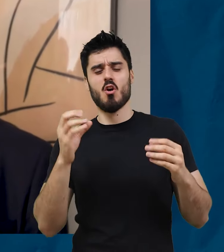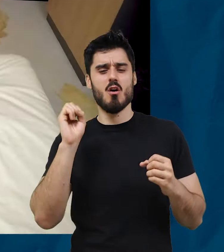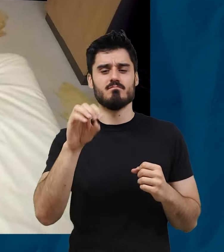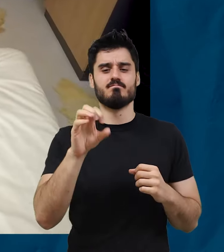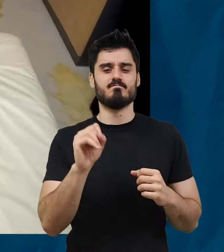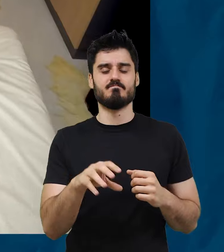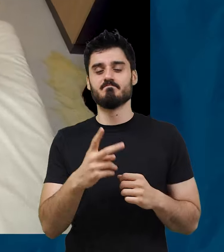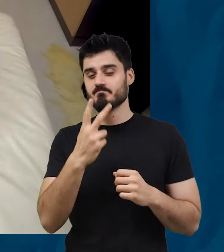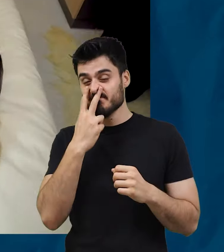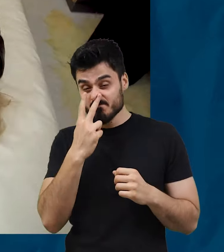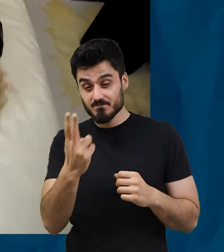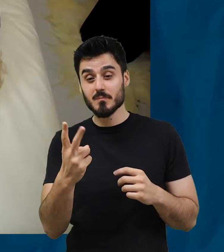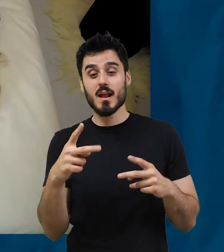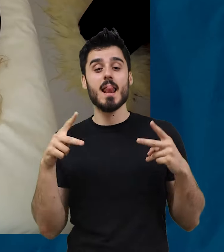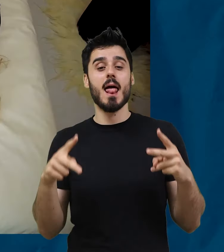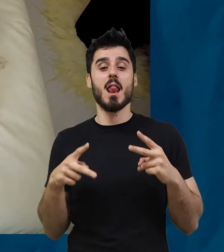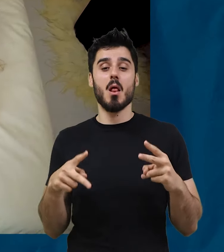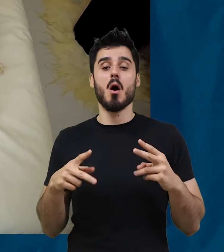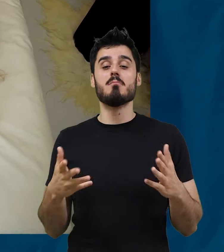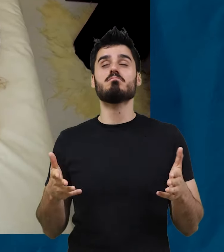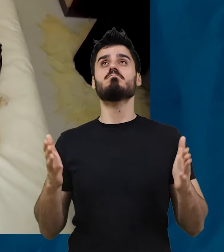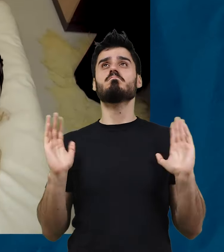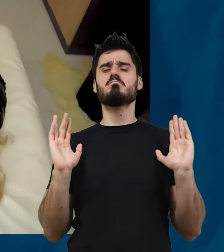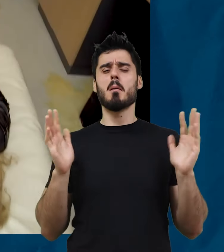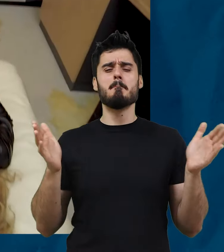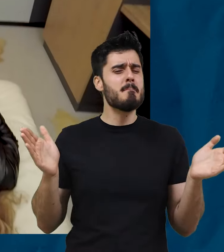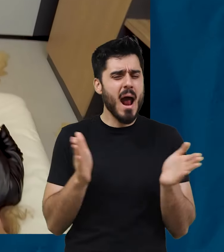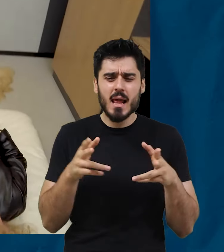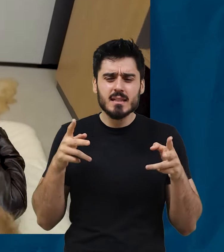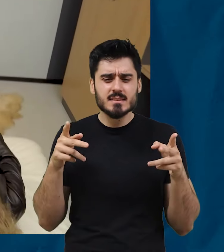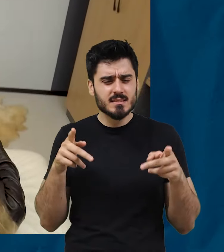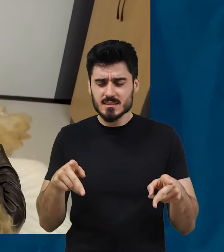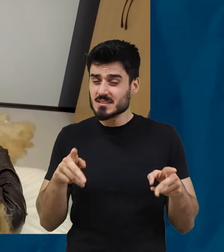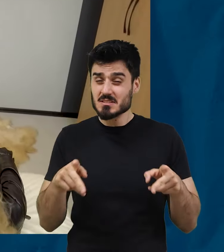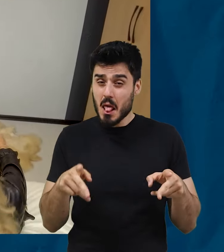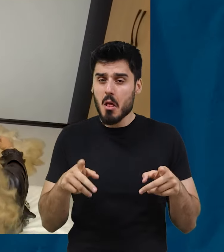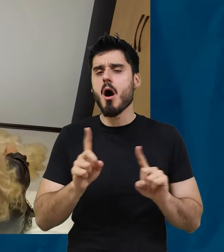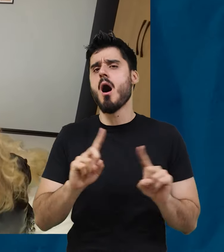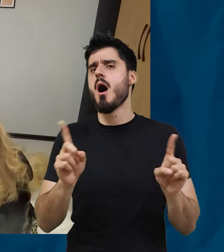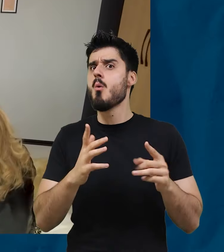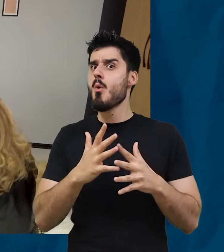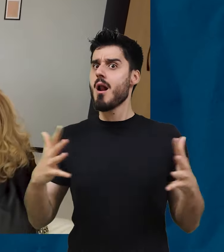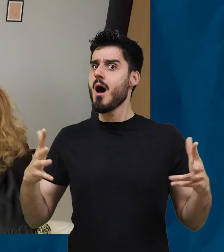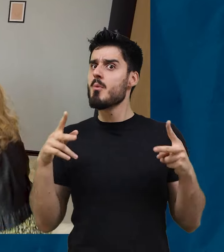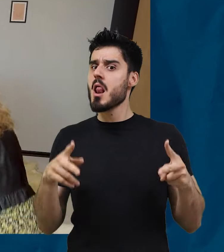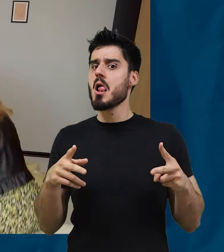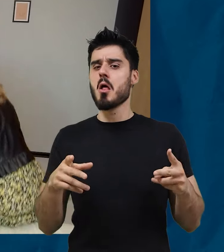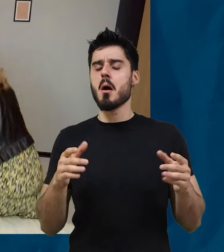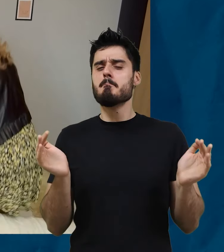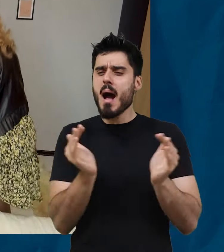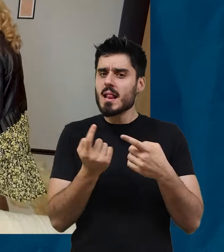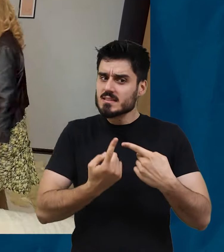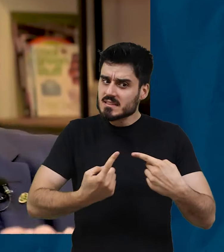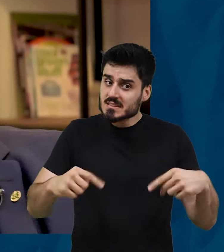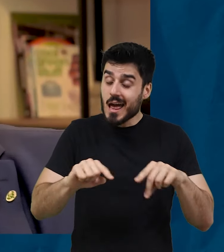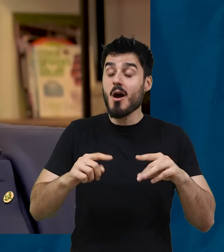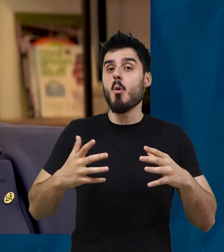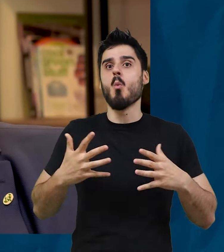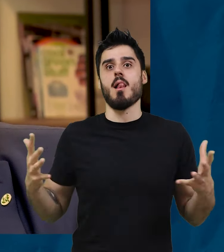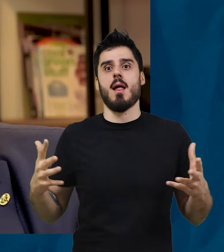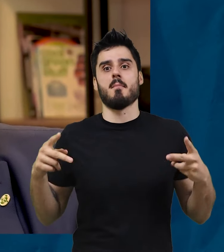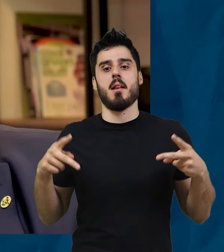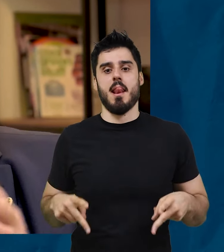може. Виж, въпреки че е малка стаята, виж колко е голямо леглото. Абсолютно достатъчно. Супер. Всичко